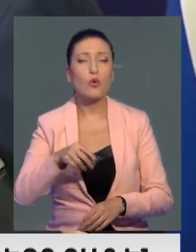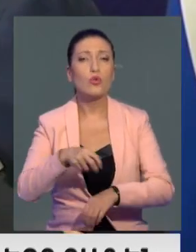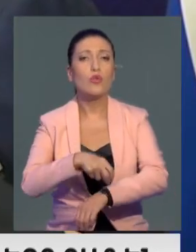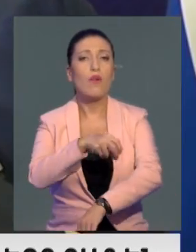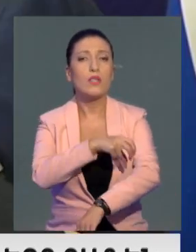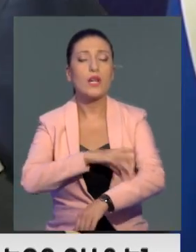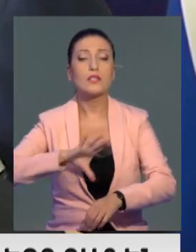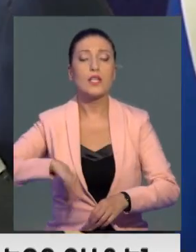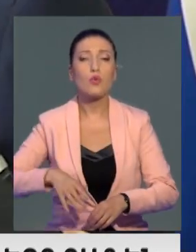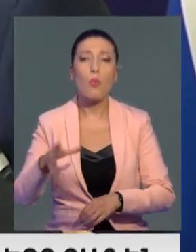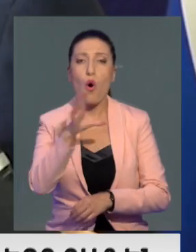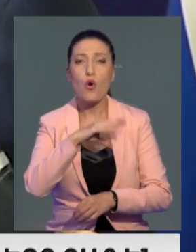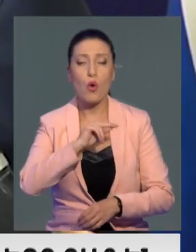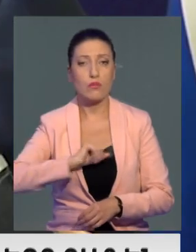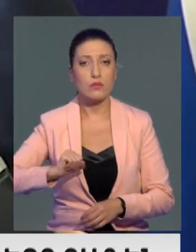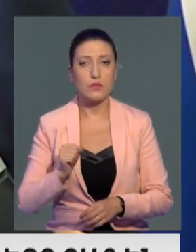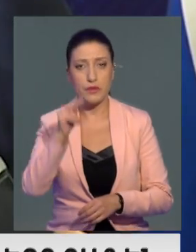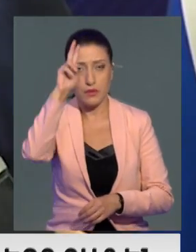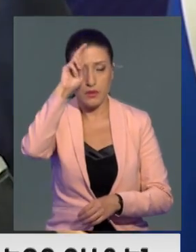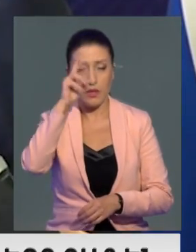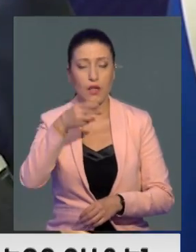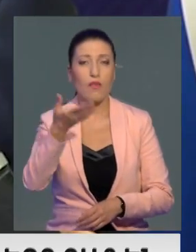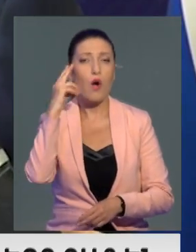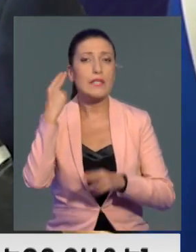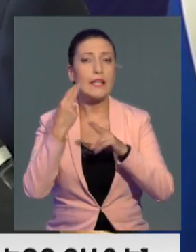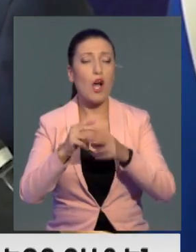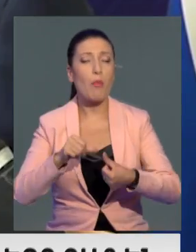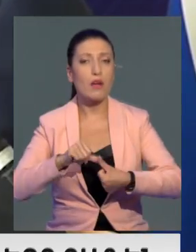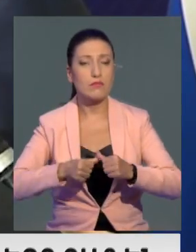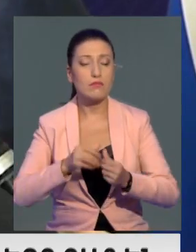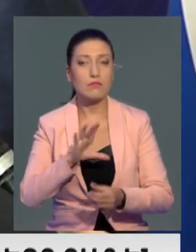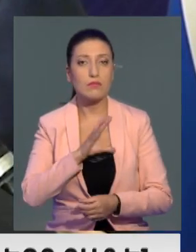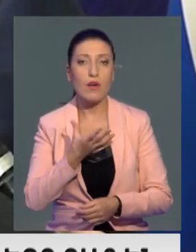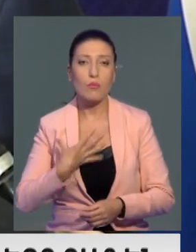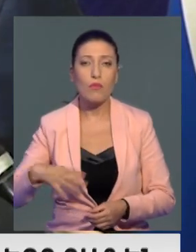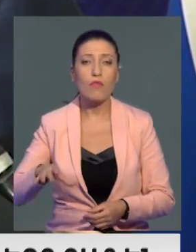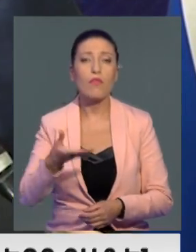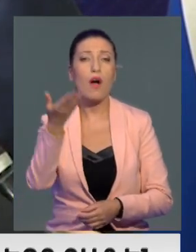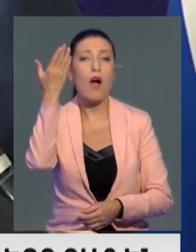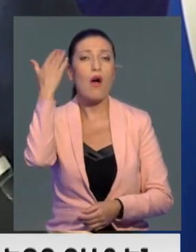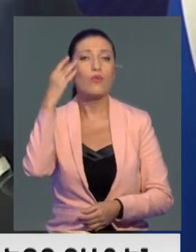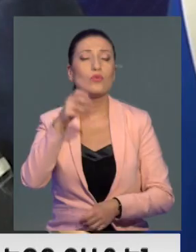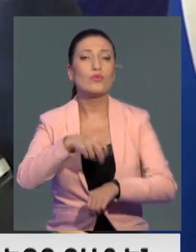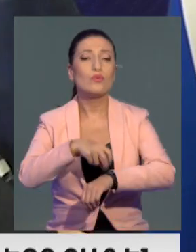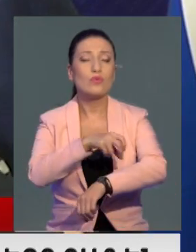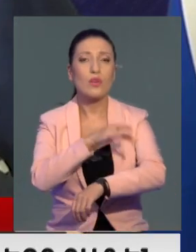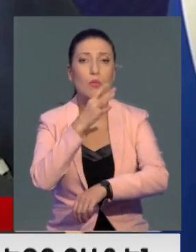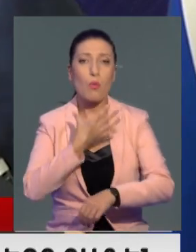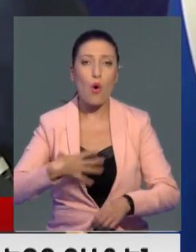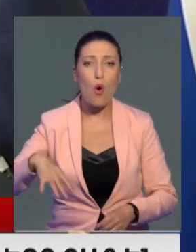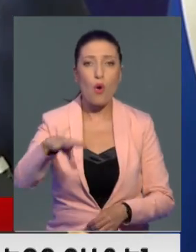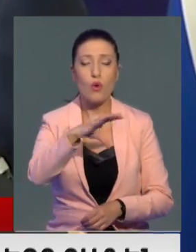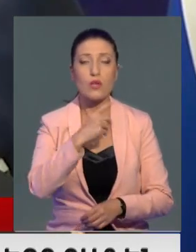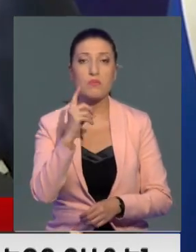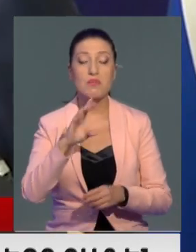բոլոր երկրների հետ, ապա հիշեց երբեմնի եղբայրության մասին։ Չէ, որ ինչ-որ ժամանակ մենք բոլորս